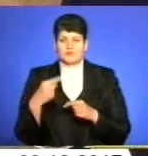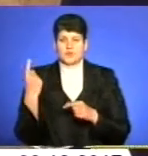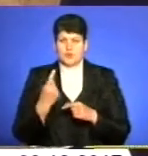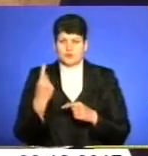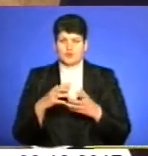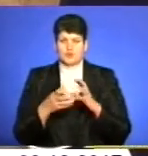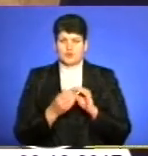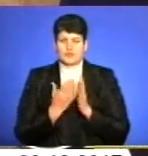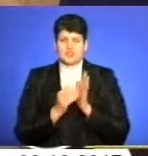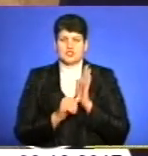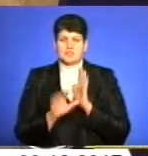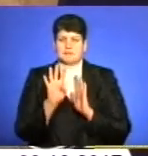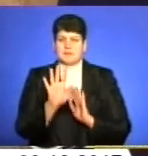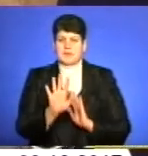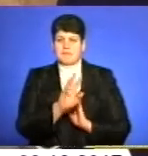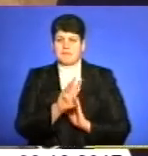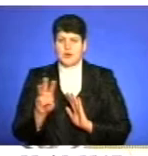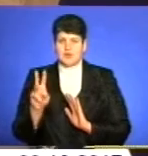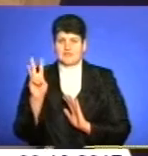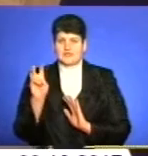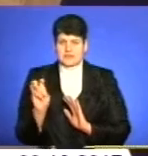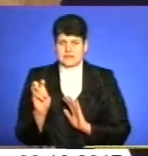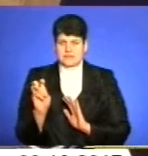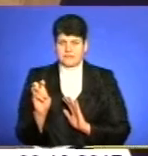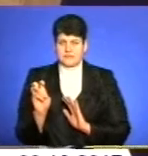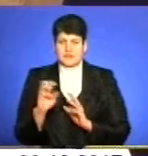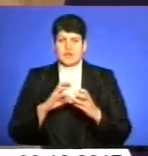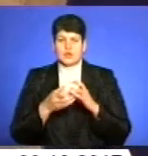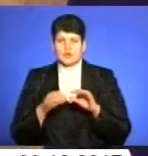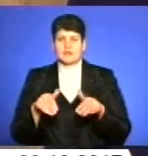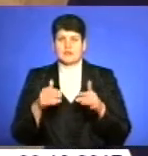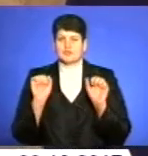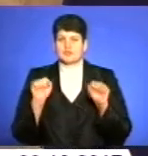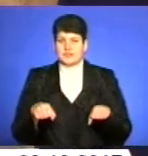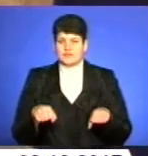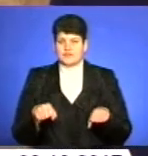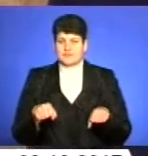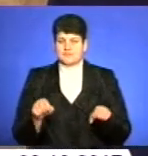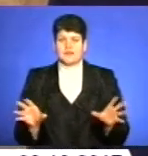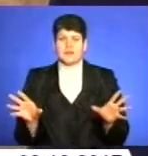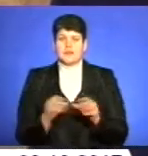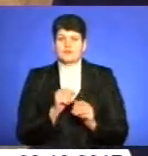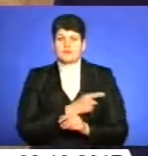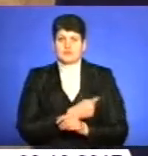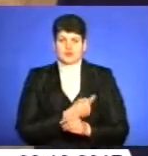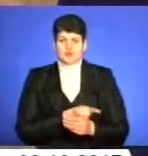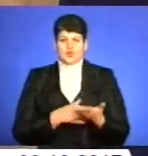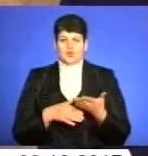складає 65 мільйонів 300. Сума дає можливість разом з медичною